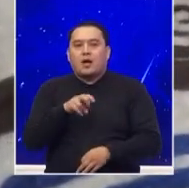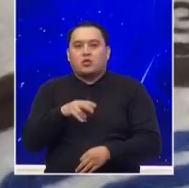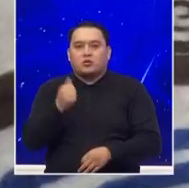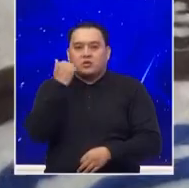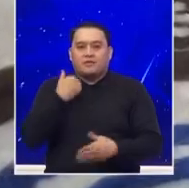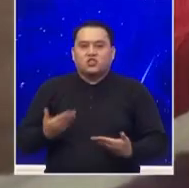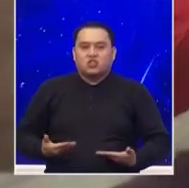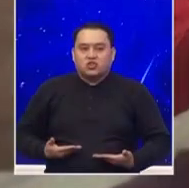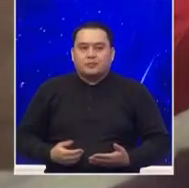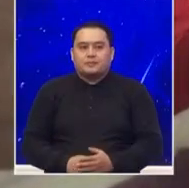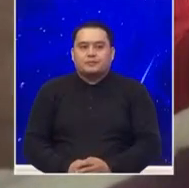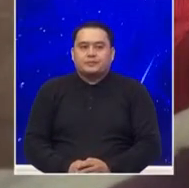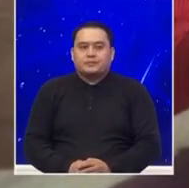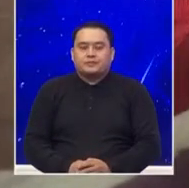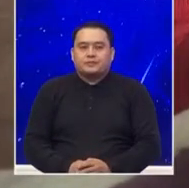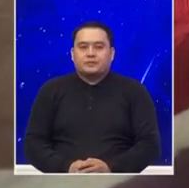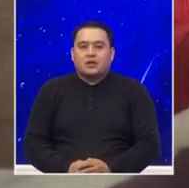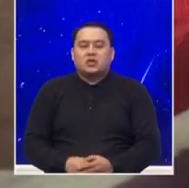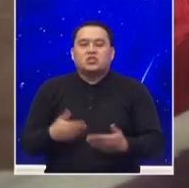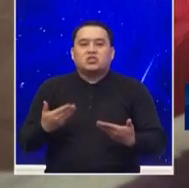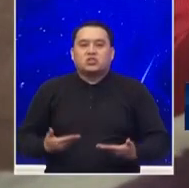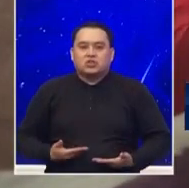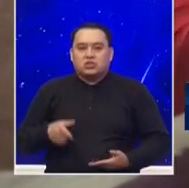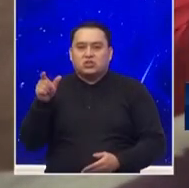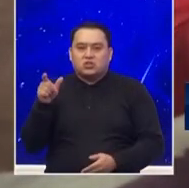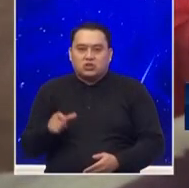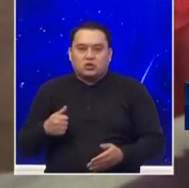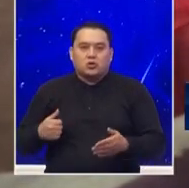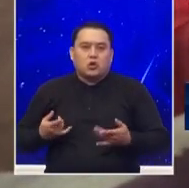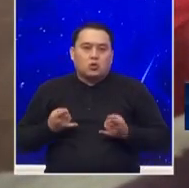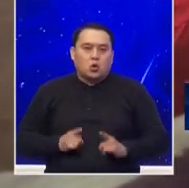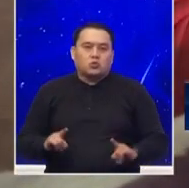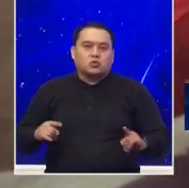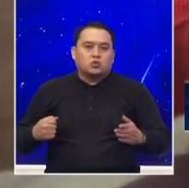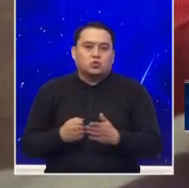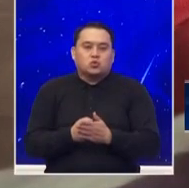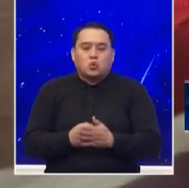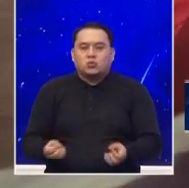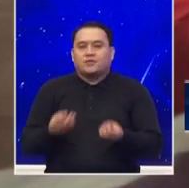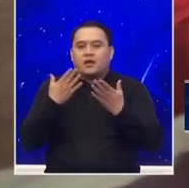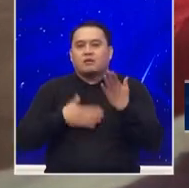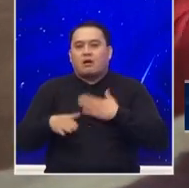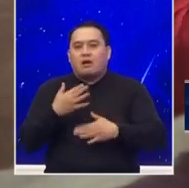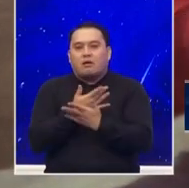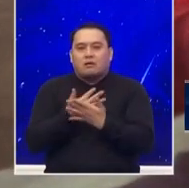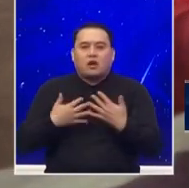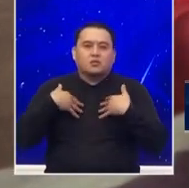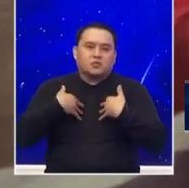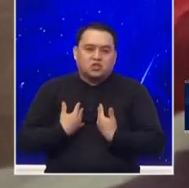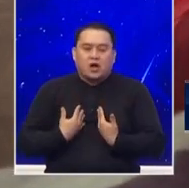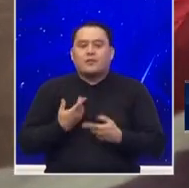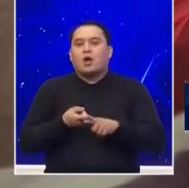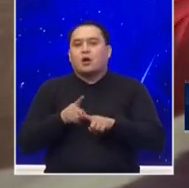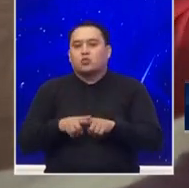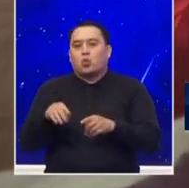«Древо жизни». Жизнь человека от рождения до смерти бывает разной – светлой, радостной и печальной. Все